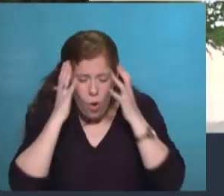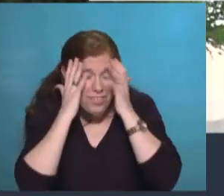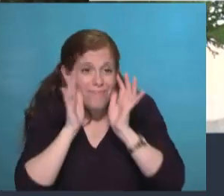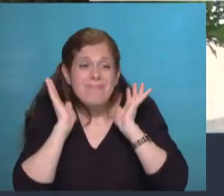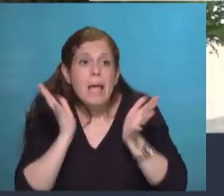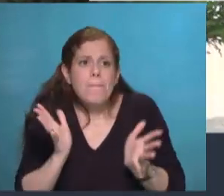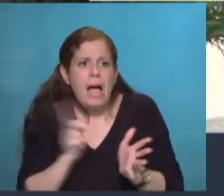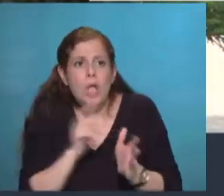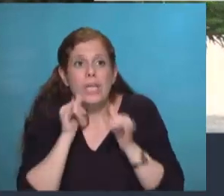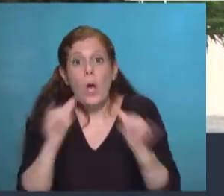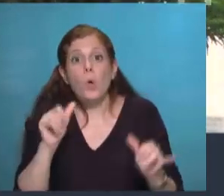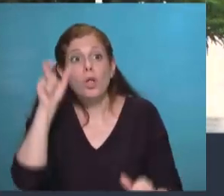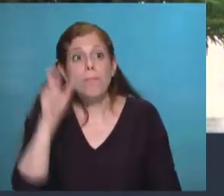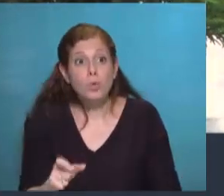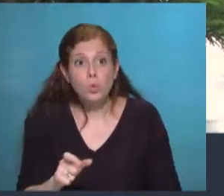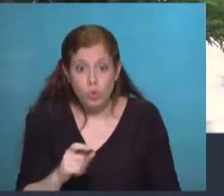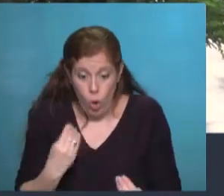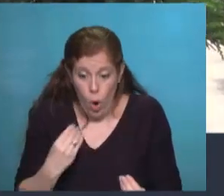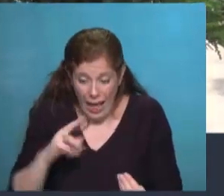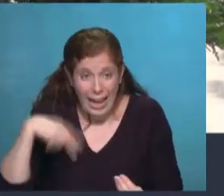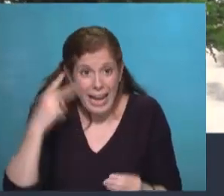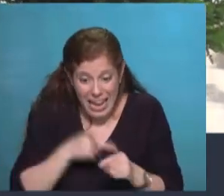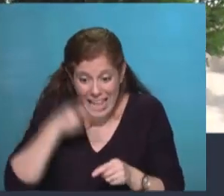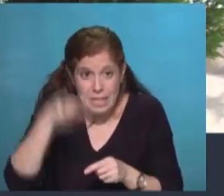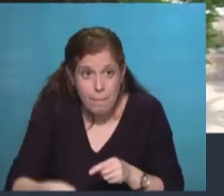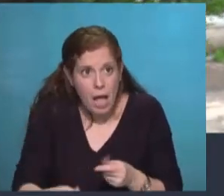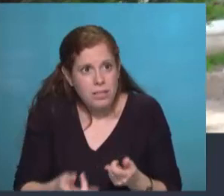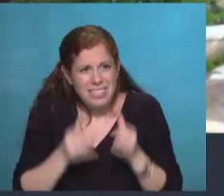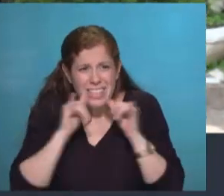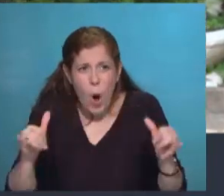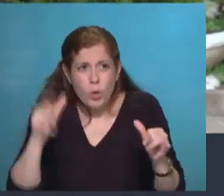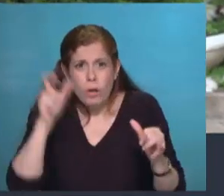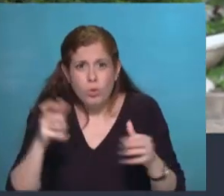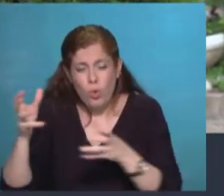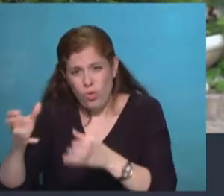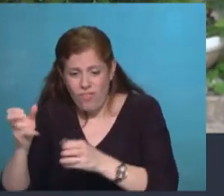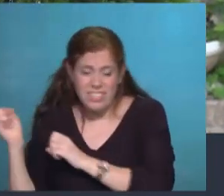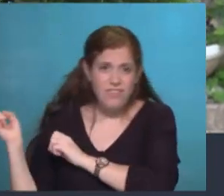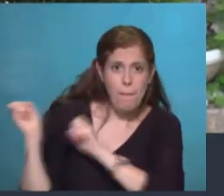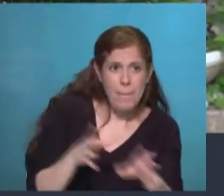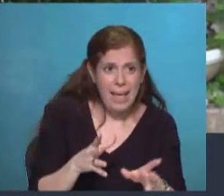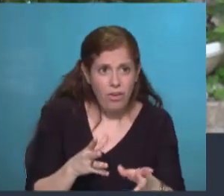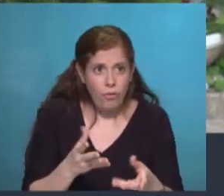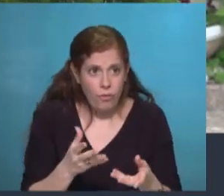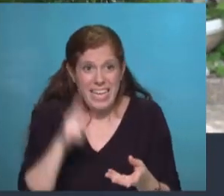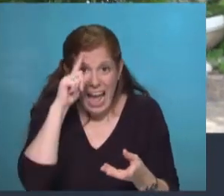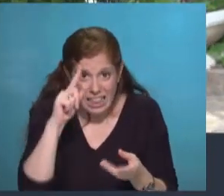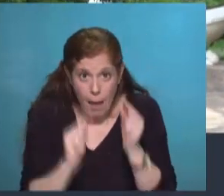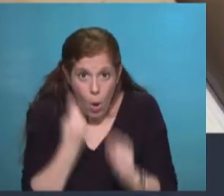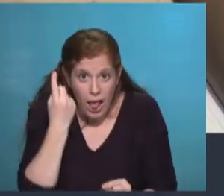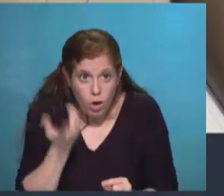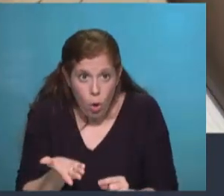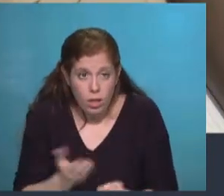צרכות של... שמישהו הולך להתאבד. צרכות אימה שמישהו תופס ומעיף. שידע מה הולך לקרות